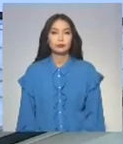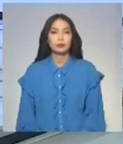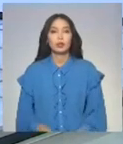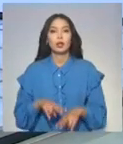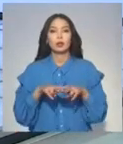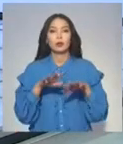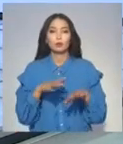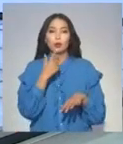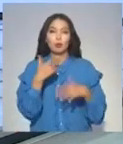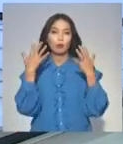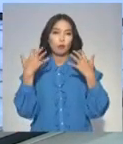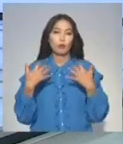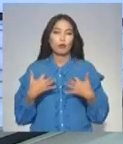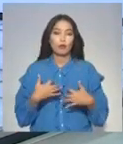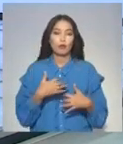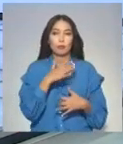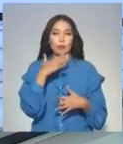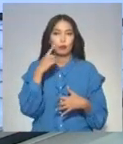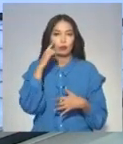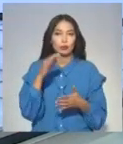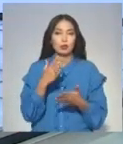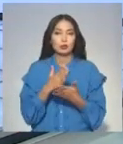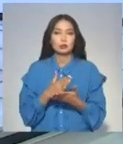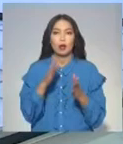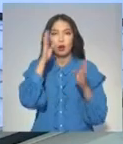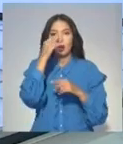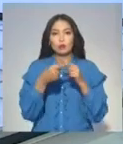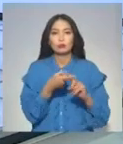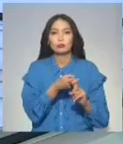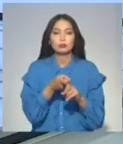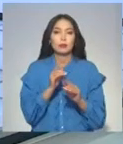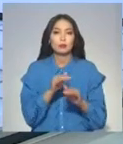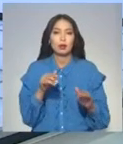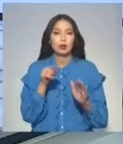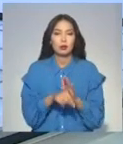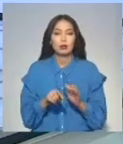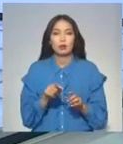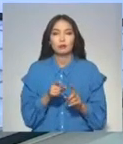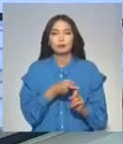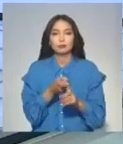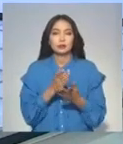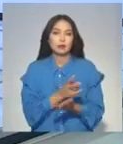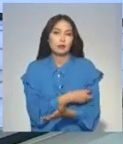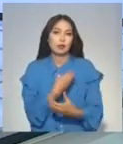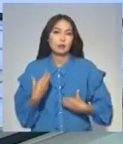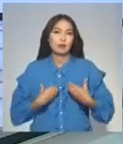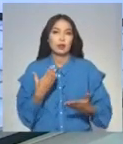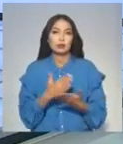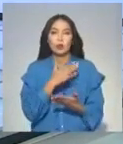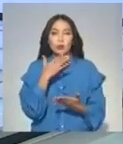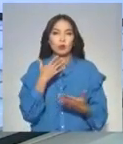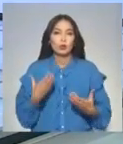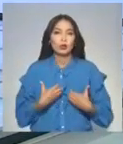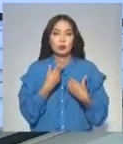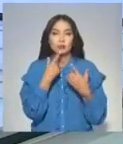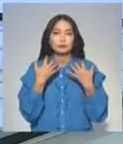Елордада қызылша ауруы белең алды. Ауа арқылы шығатын дерт балалар арасында өршіп тұр. Дәргерлер дабыл қағуда. Көпті шошытқан қызылша